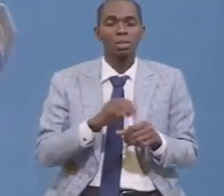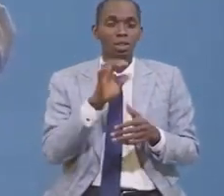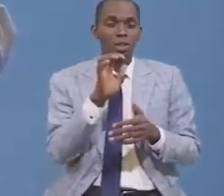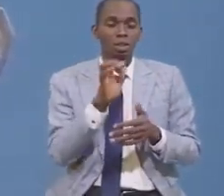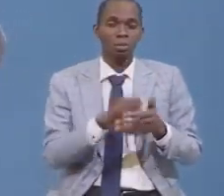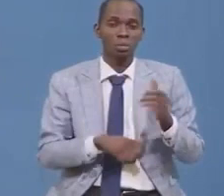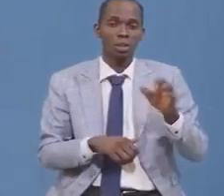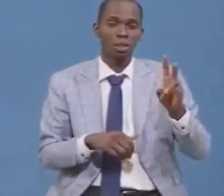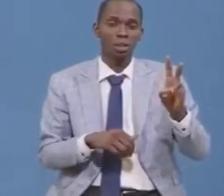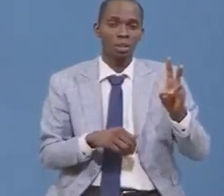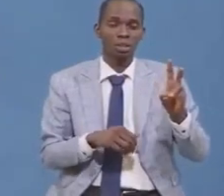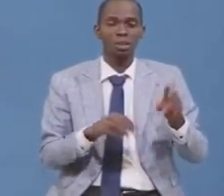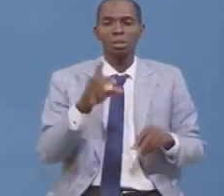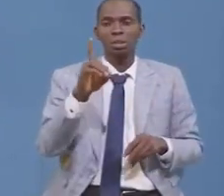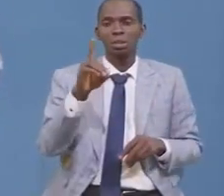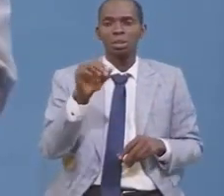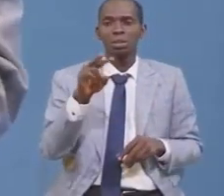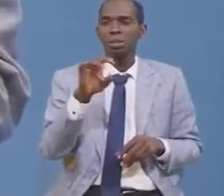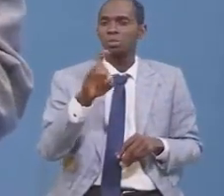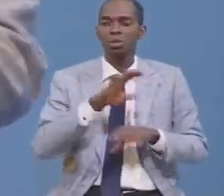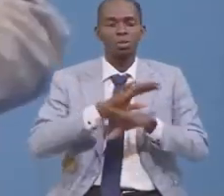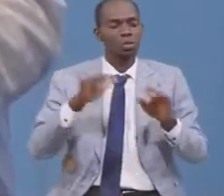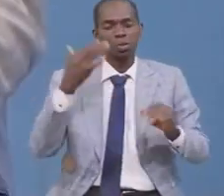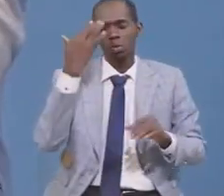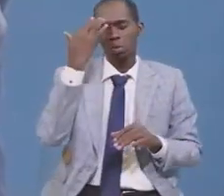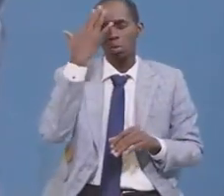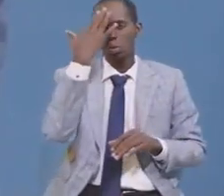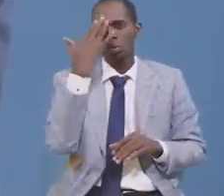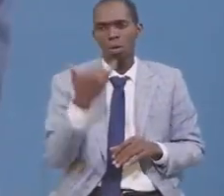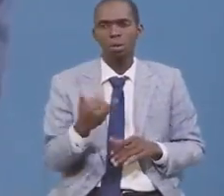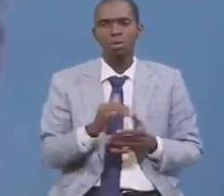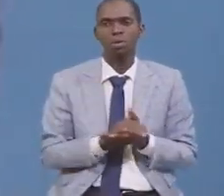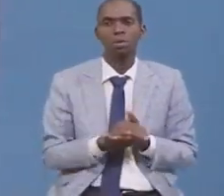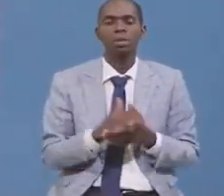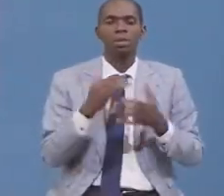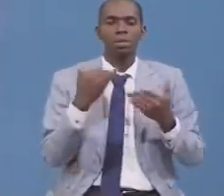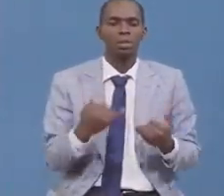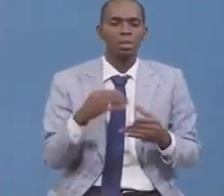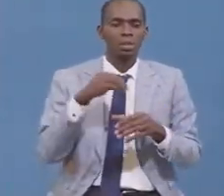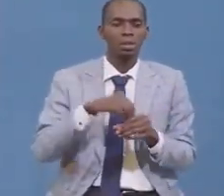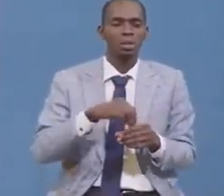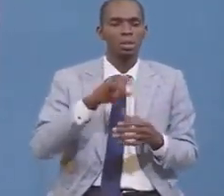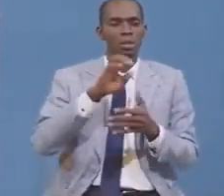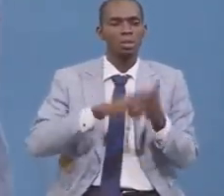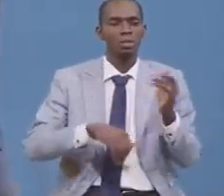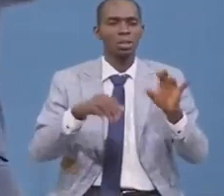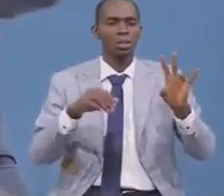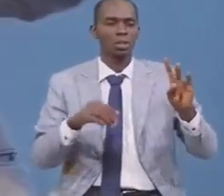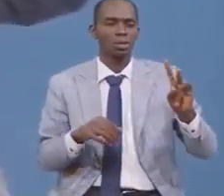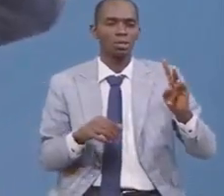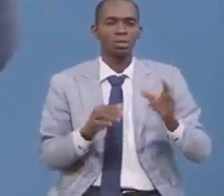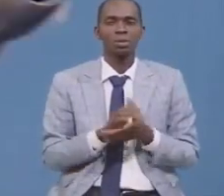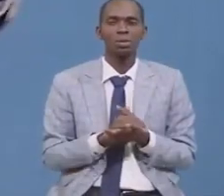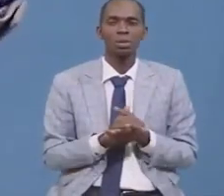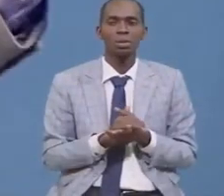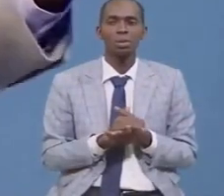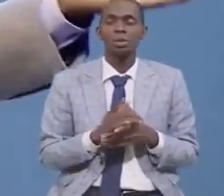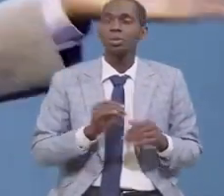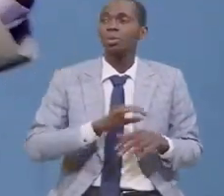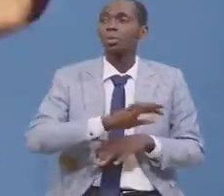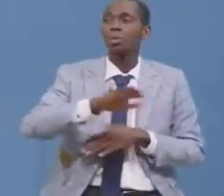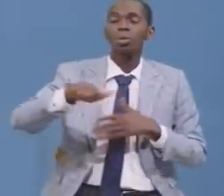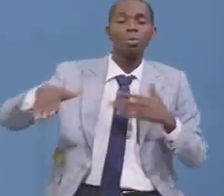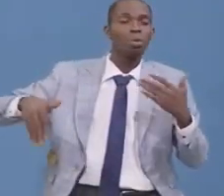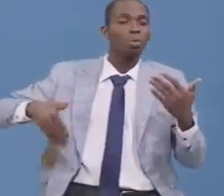know why. 16వ అధ్యాయంలో అది ఎందుకు ఆయనకు తెలియదు. Look at chapter 17. అయితే 17వ అధ్యాయం చూడండి. The whole